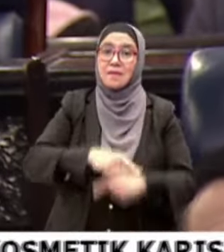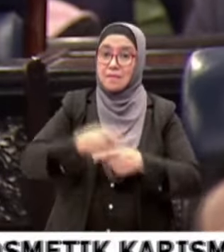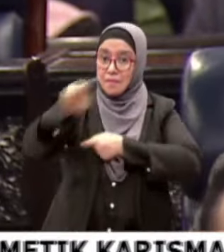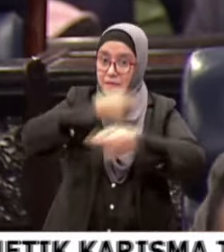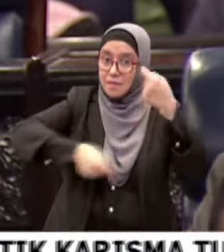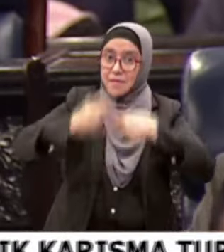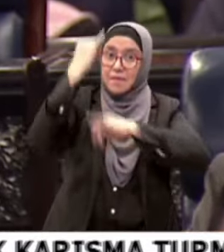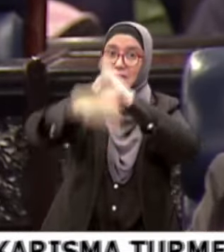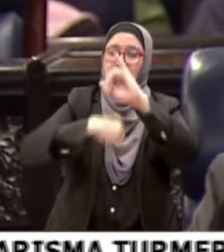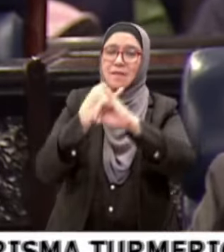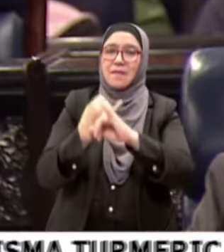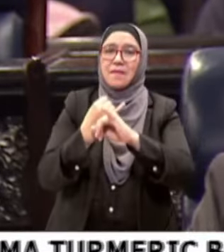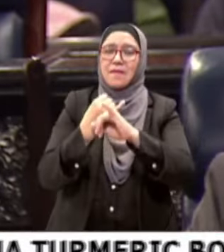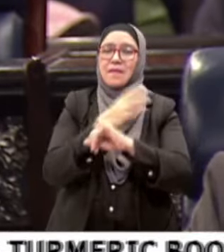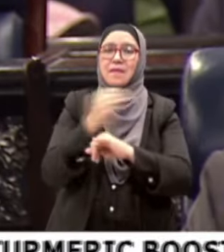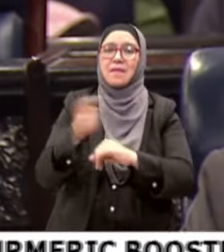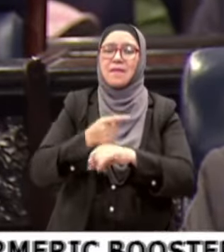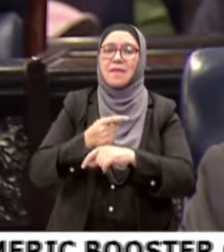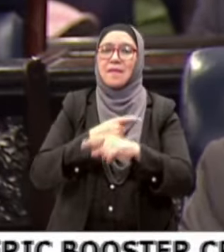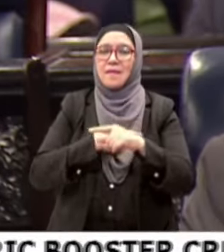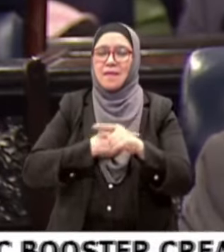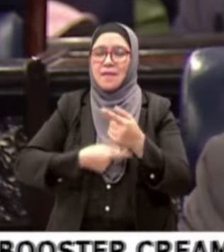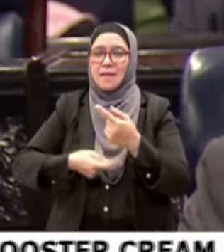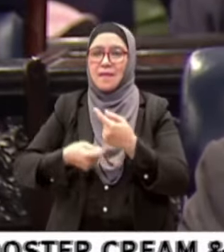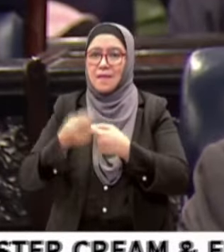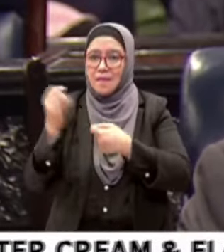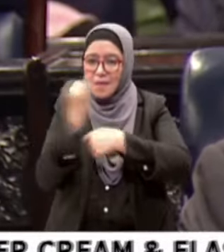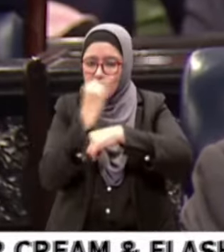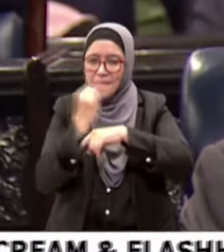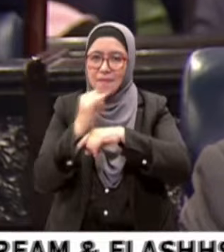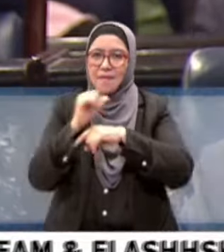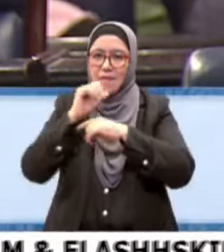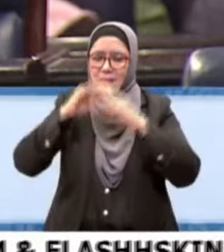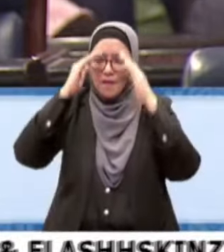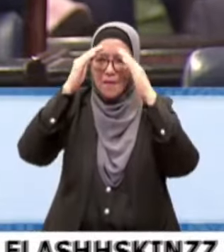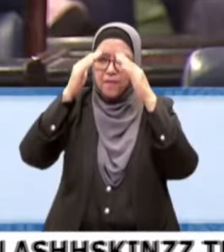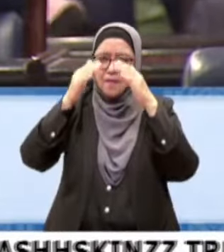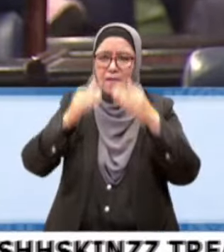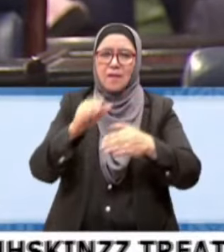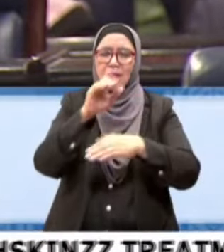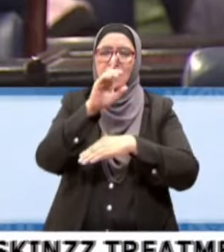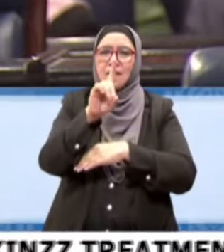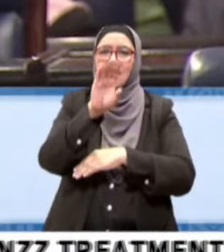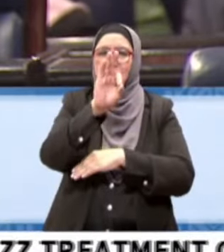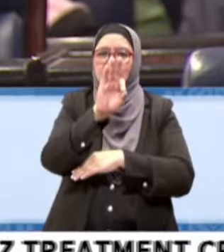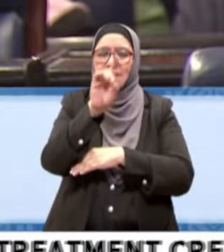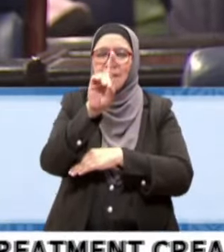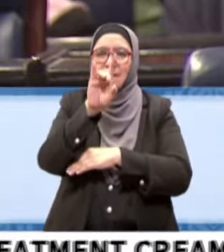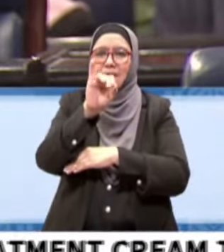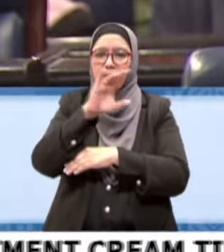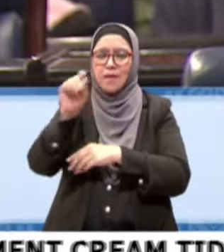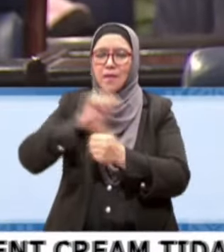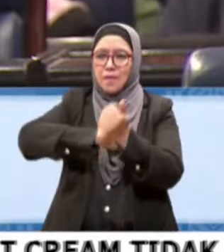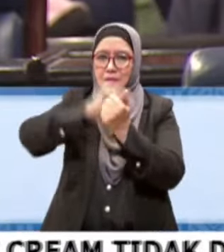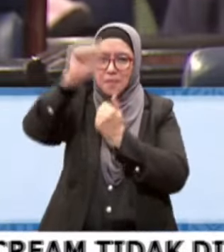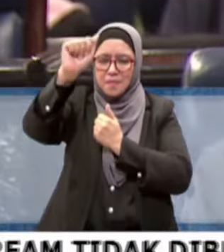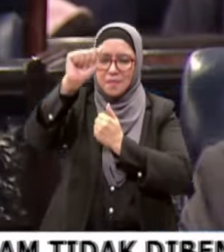memberikan fokus kepada peningkatan nilai Pelabuhan langsung asing atau FTI yang diluruskan